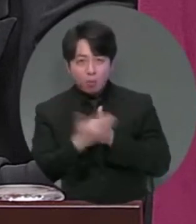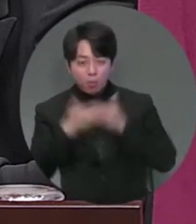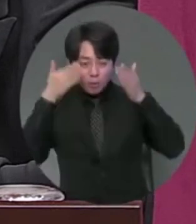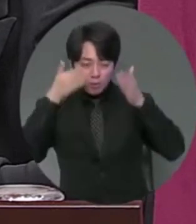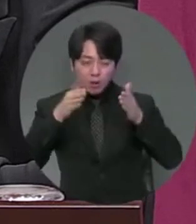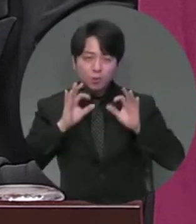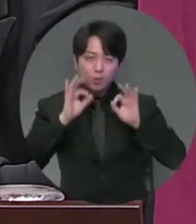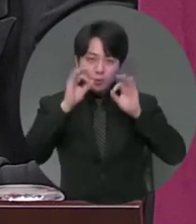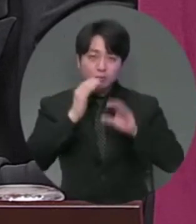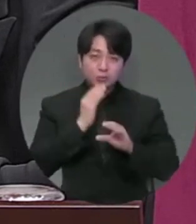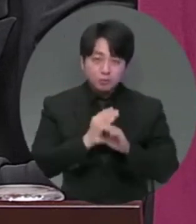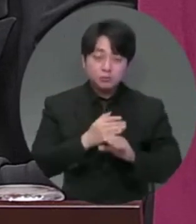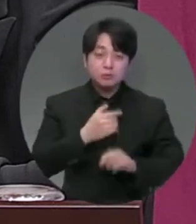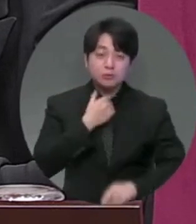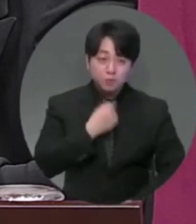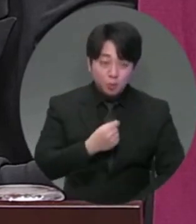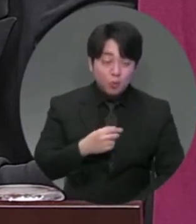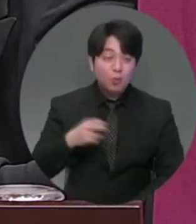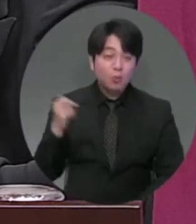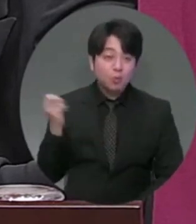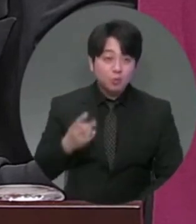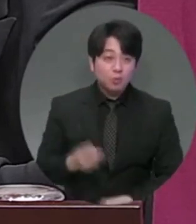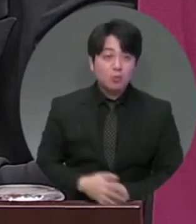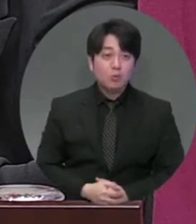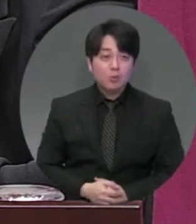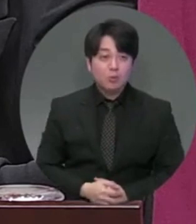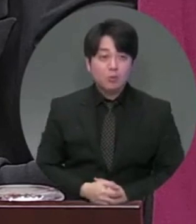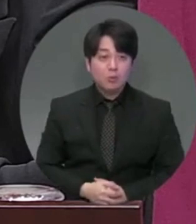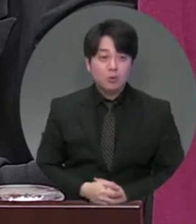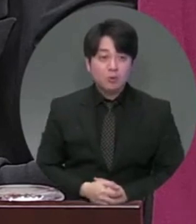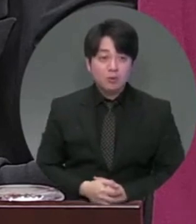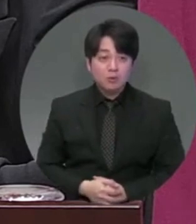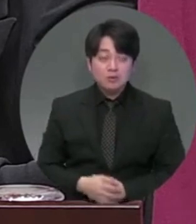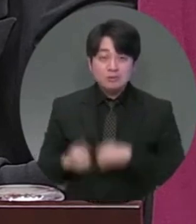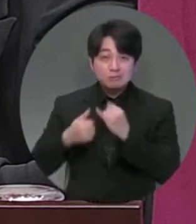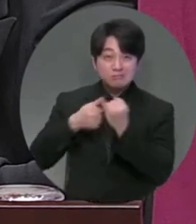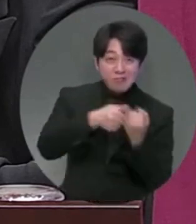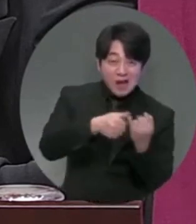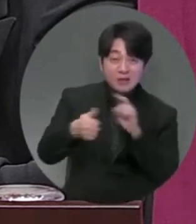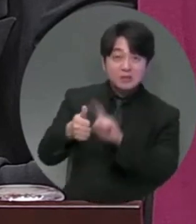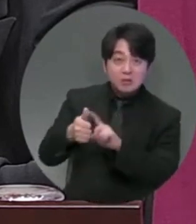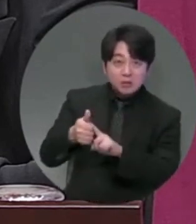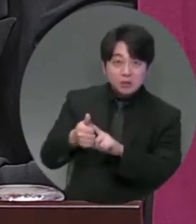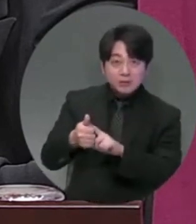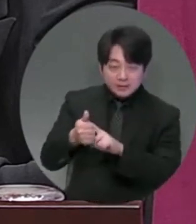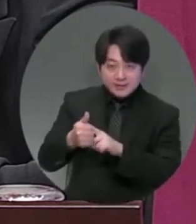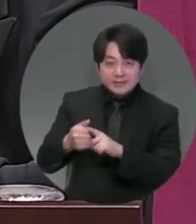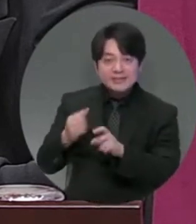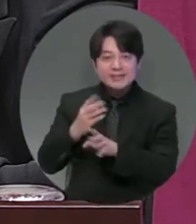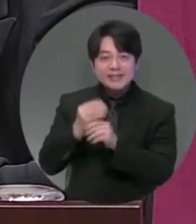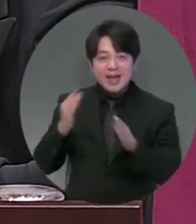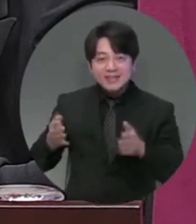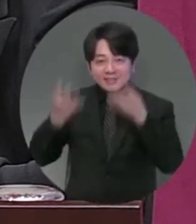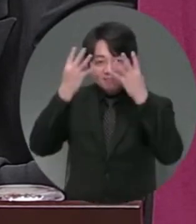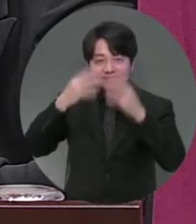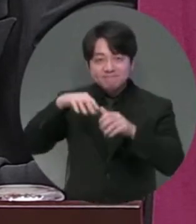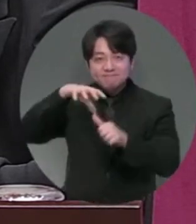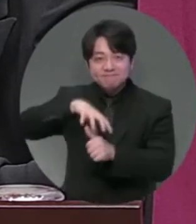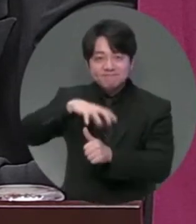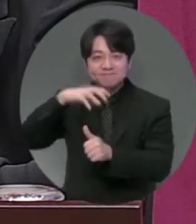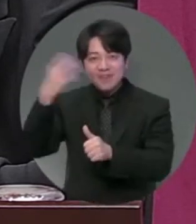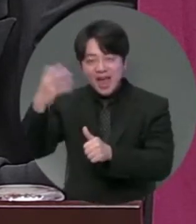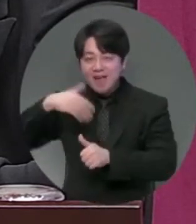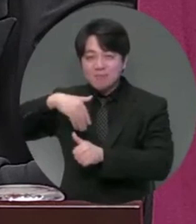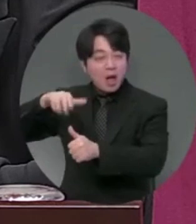사후치료 감지는 진짜 그런 사람들을 어떤 괴물들을 사회 풀어놓지 않게 노력하겠다는 것이 아닙니까 그런